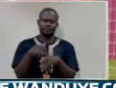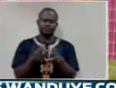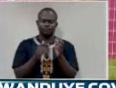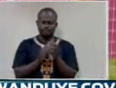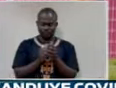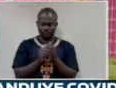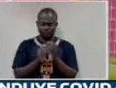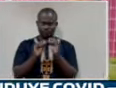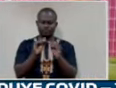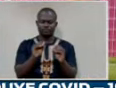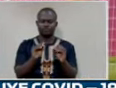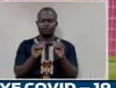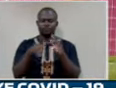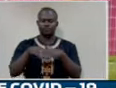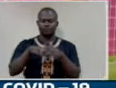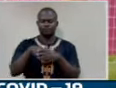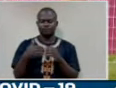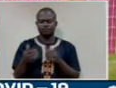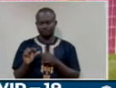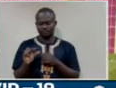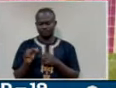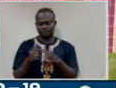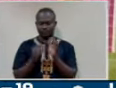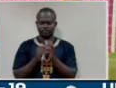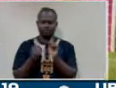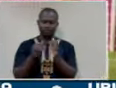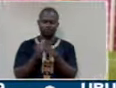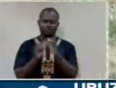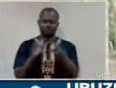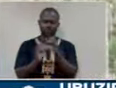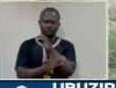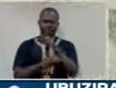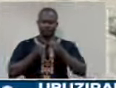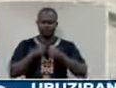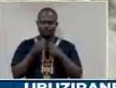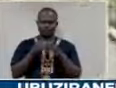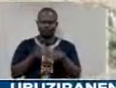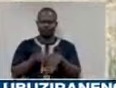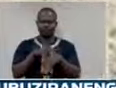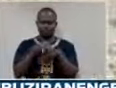arimo no kuzigisha umupira abakiri bato atekereza kandi kuzakinira ikipe y'igihugu y'u Rwanda mu gihe